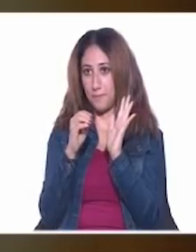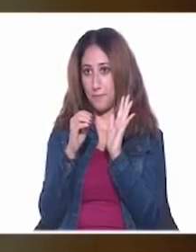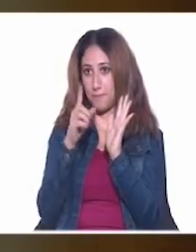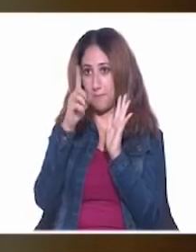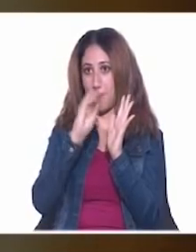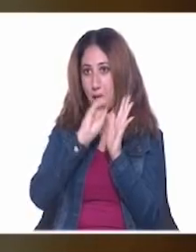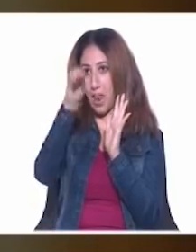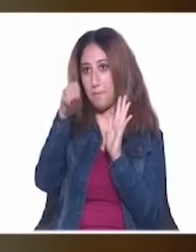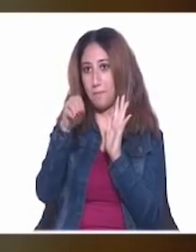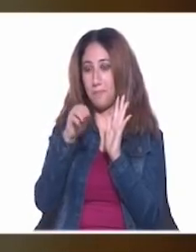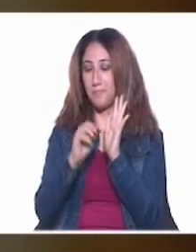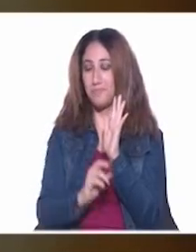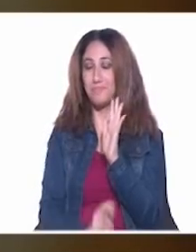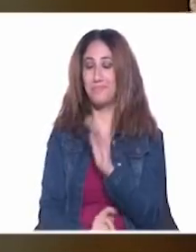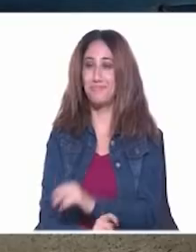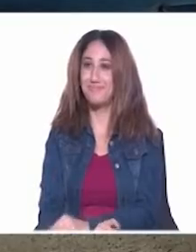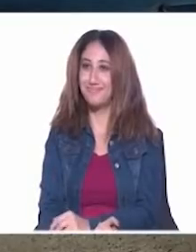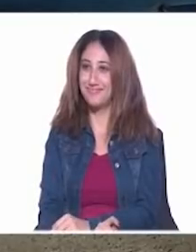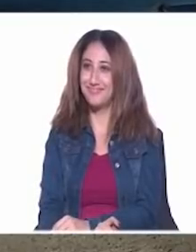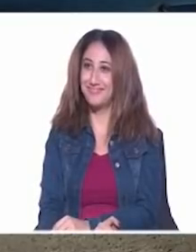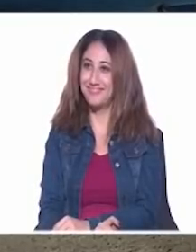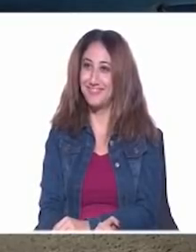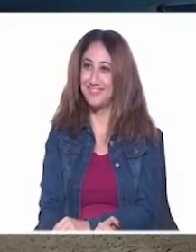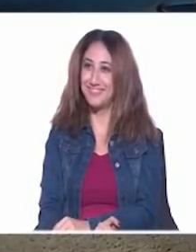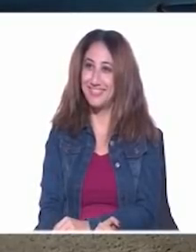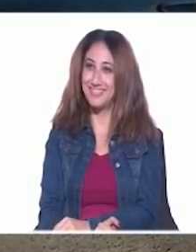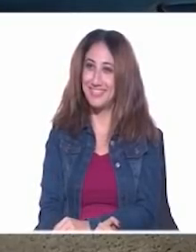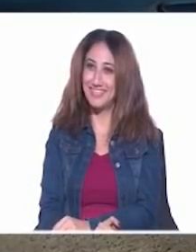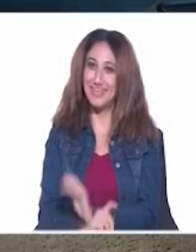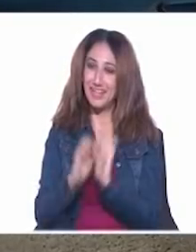4 مليون 404 الف 121. خلي الموبايل ده مع حضرتك. مين اللي منزل